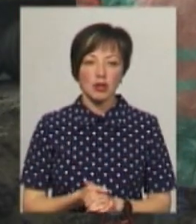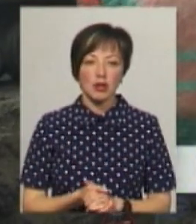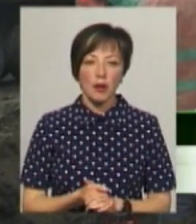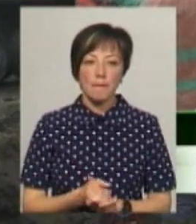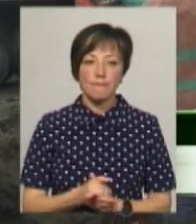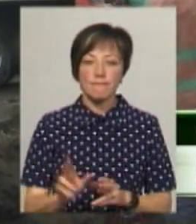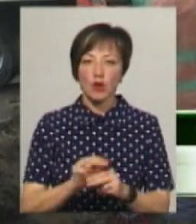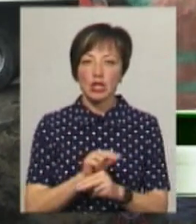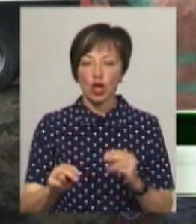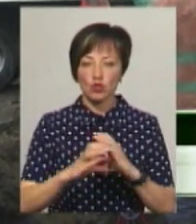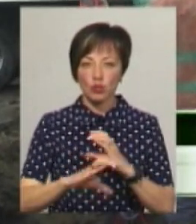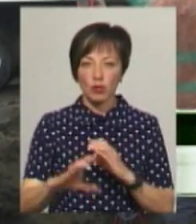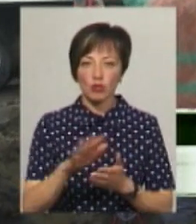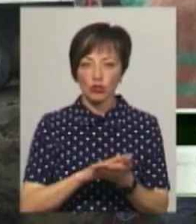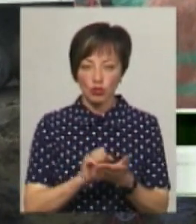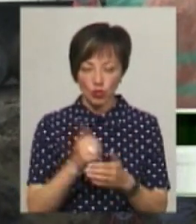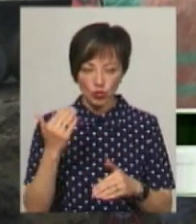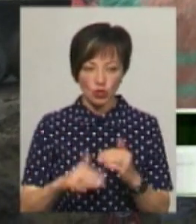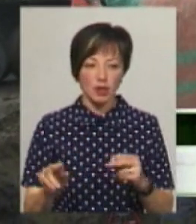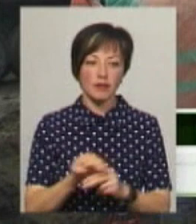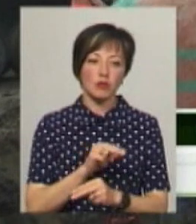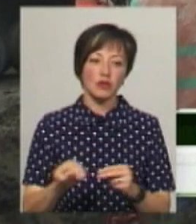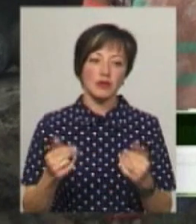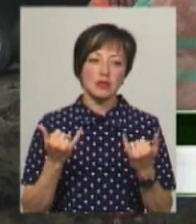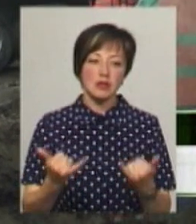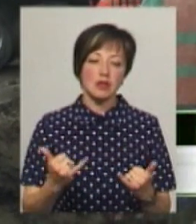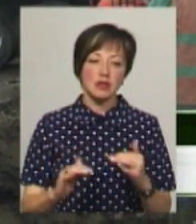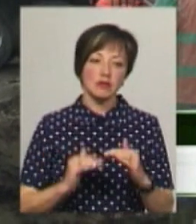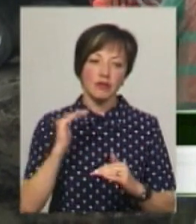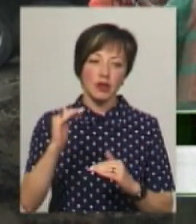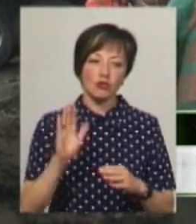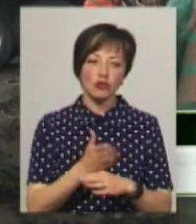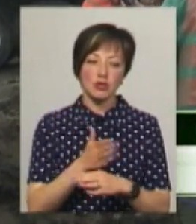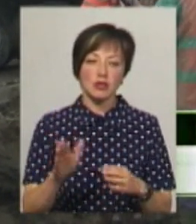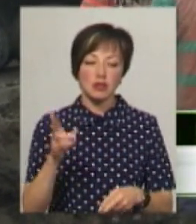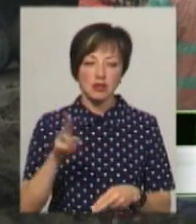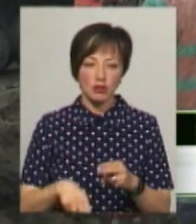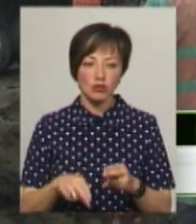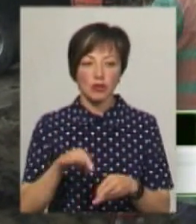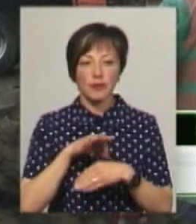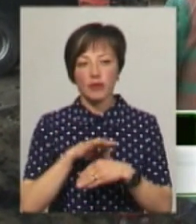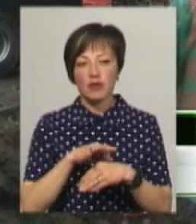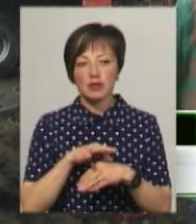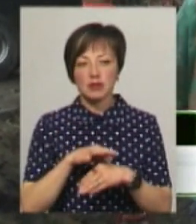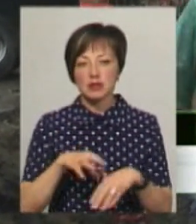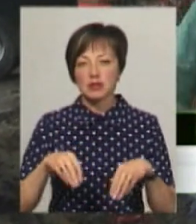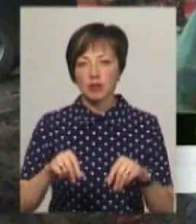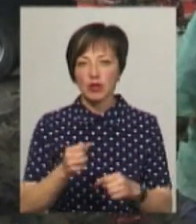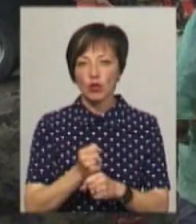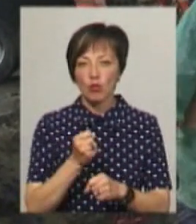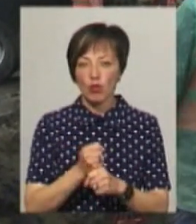пошкоджена, ми її демонтували. Вже зараз верхня частина труби демонтована. і проведені земляні роботи.